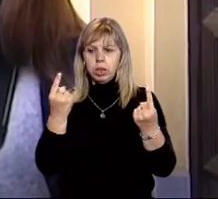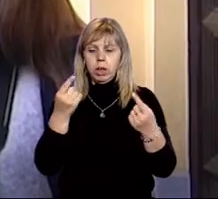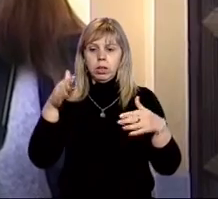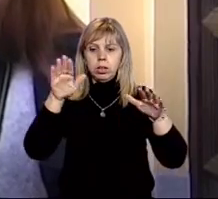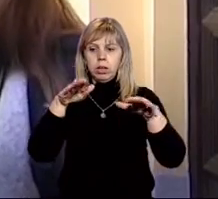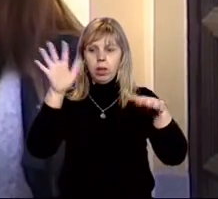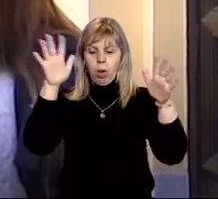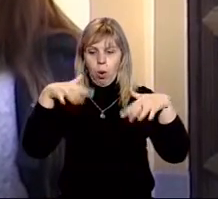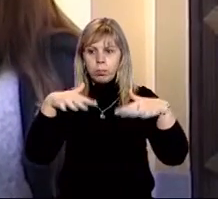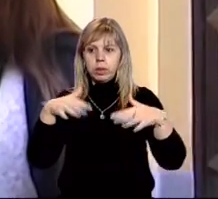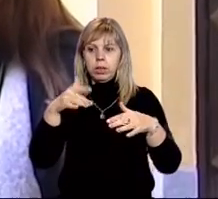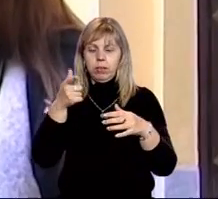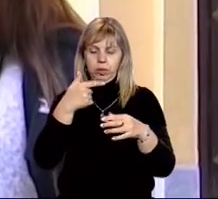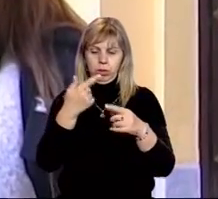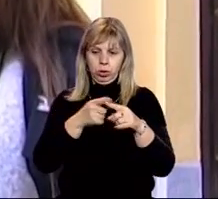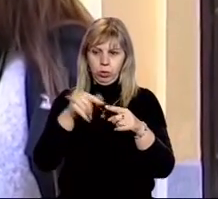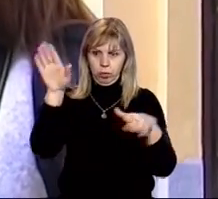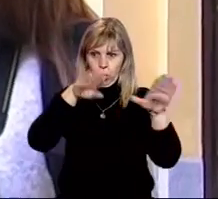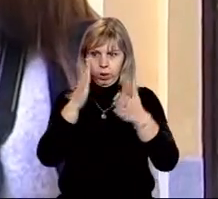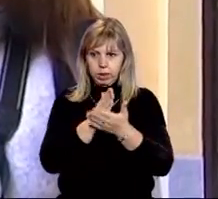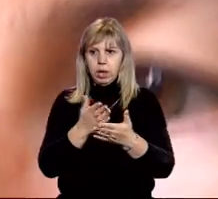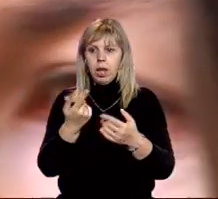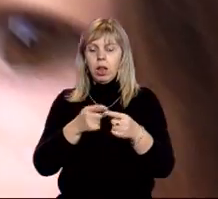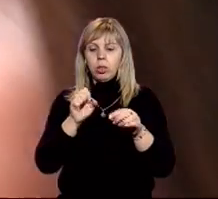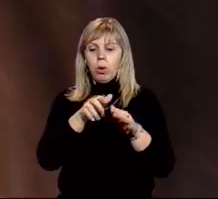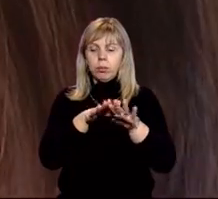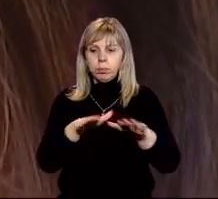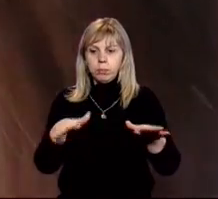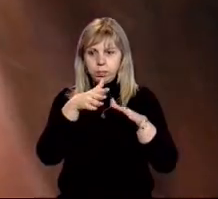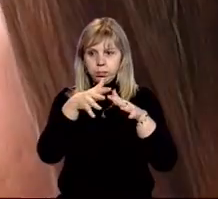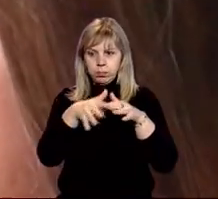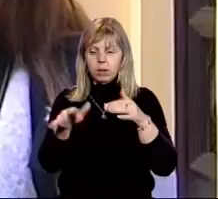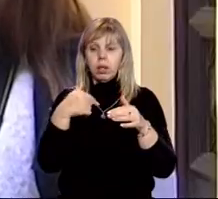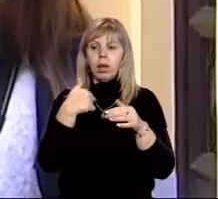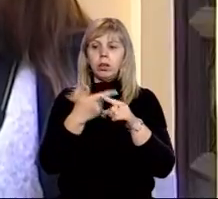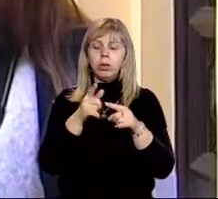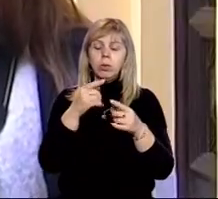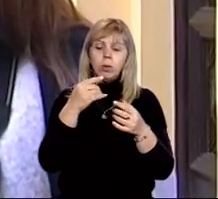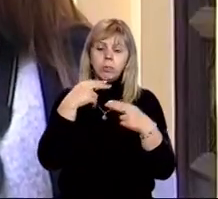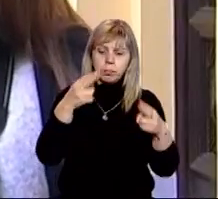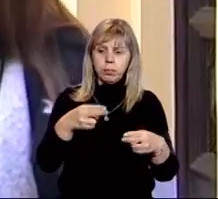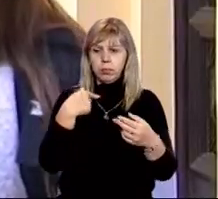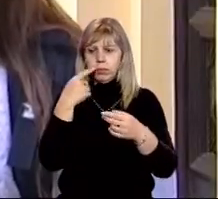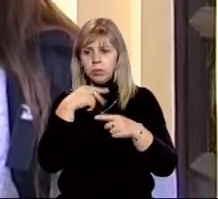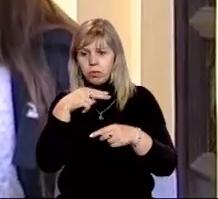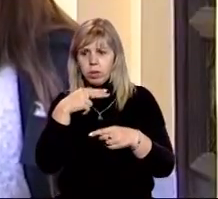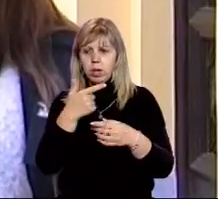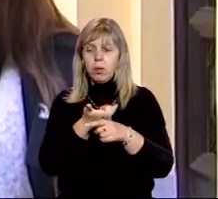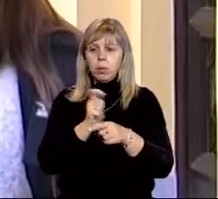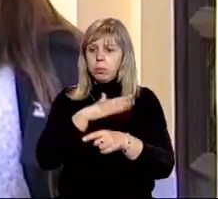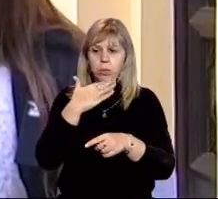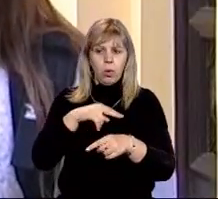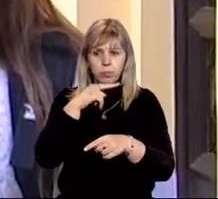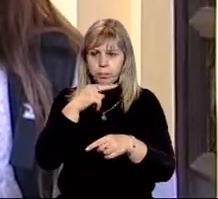опадів, які щорічно випадають в Карпатах, приведуть до ерозії. Не були враховані зауваження громадськості. Надійшло дуже багато